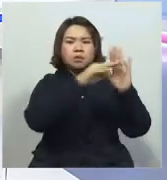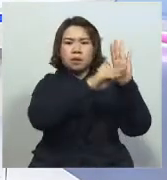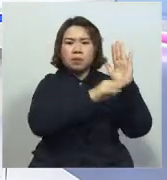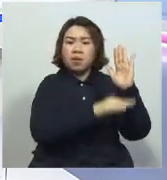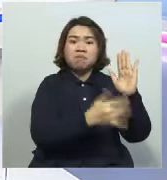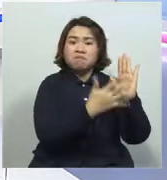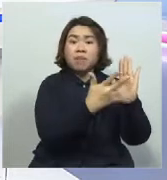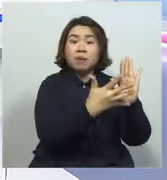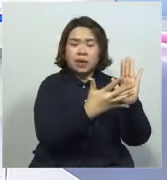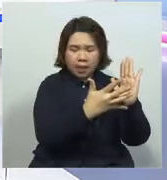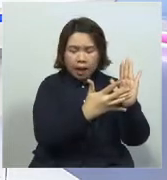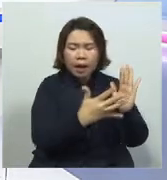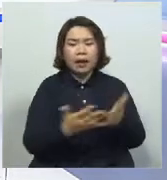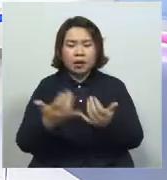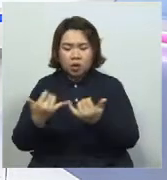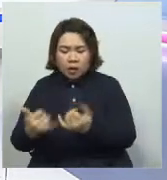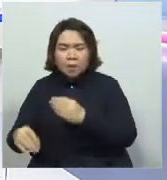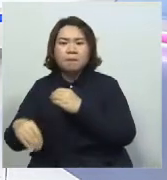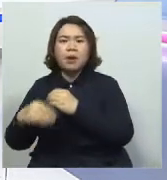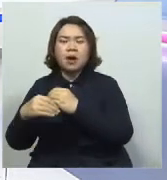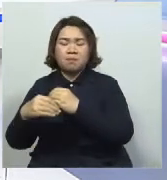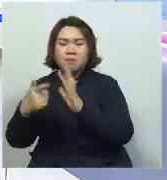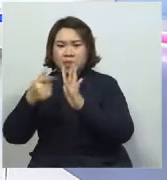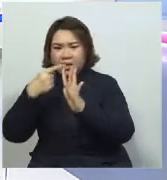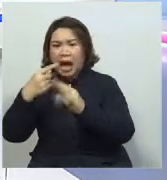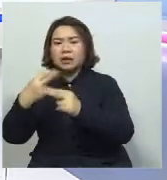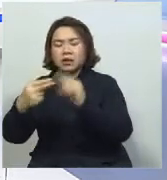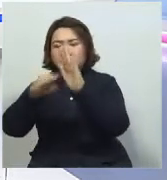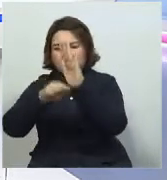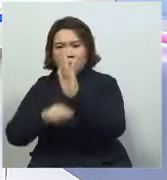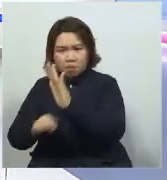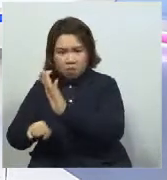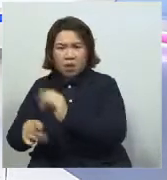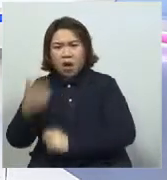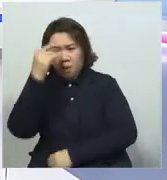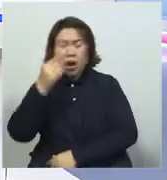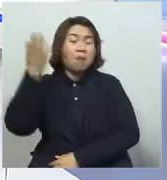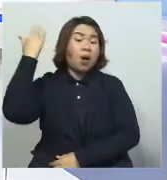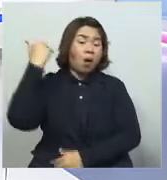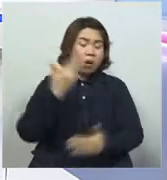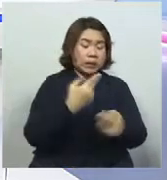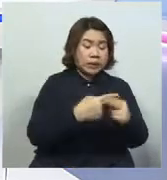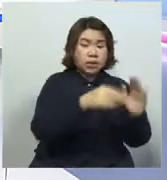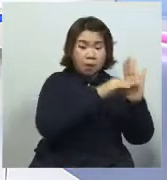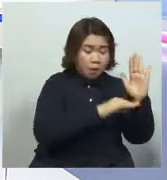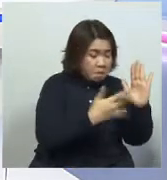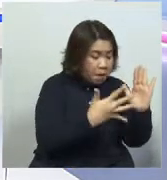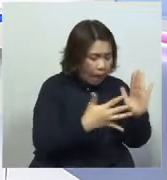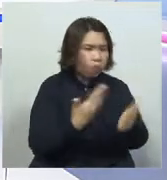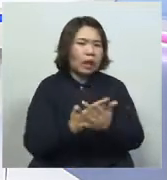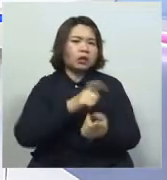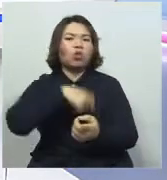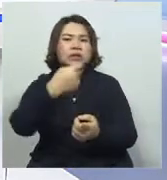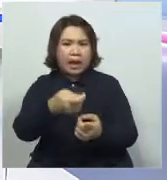ชีดังนั้นหากคนที่ป่วยจะต้องไปเบิกเงินมาจ่ายก่ อ นและถึงจะนำใบเสร็จไปเบิกกับต้นสังกัดได้แต่จ